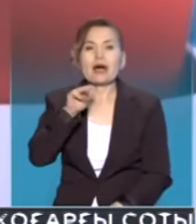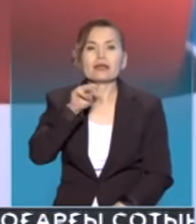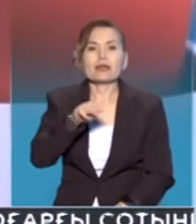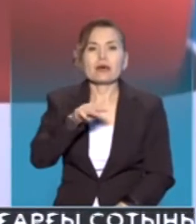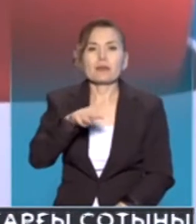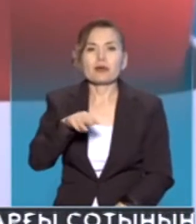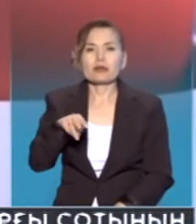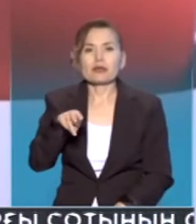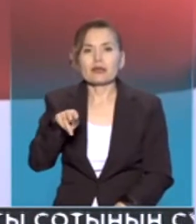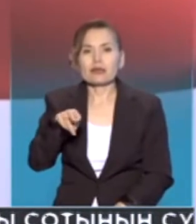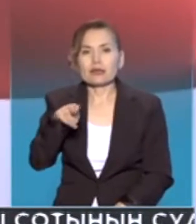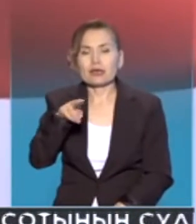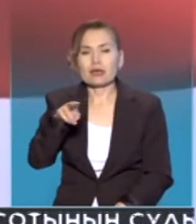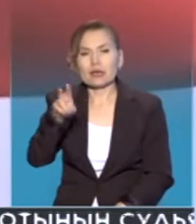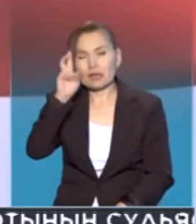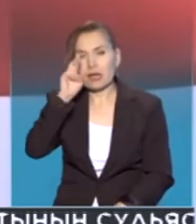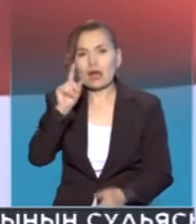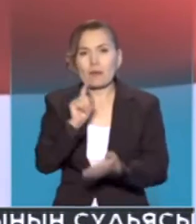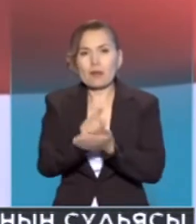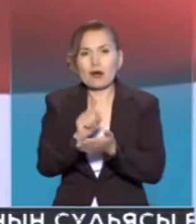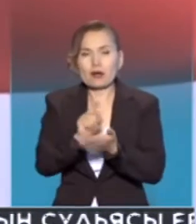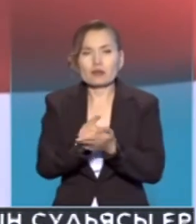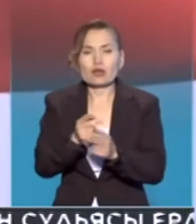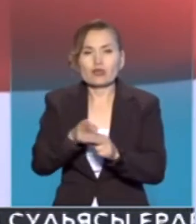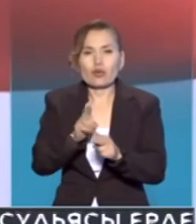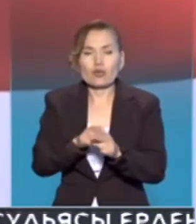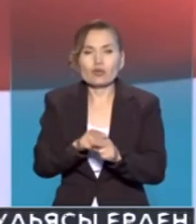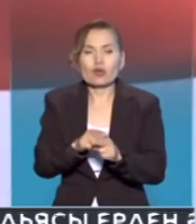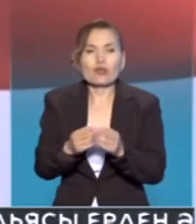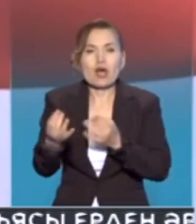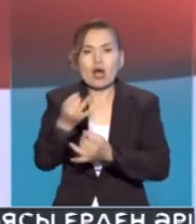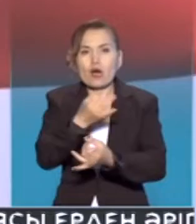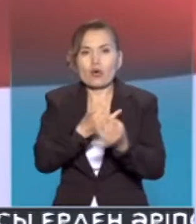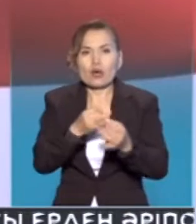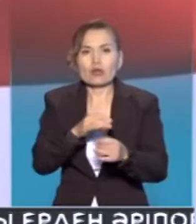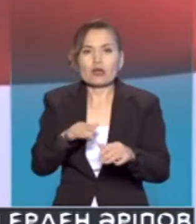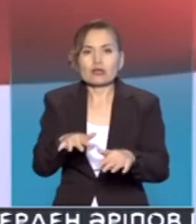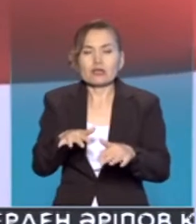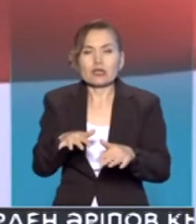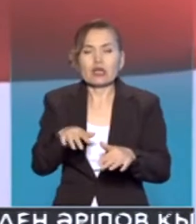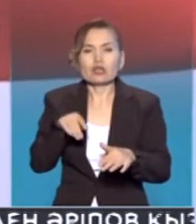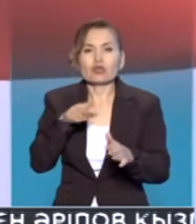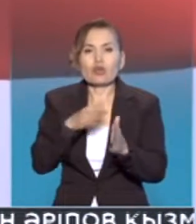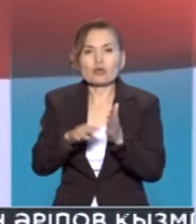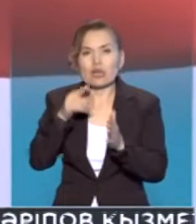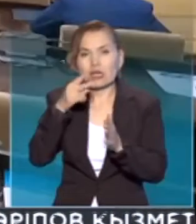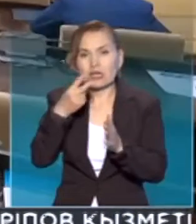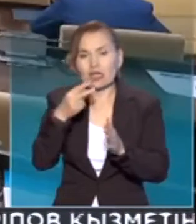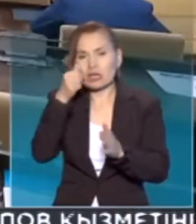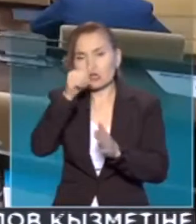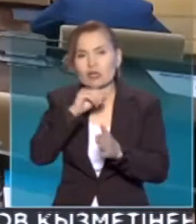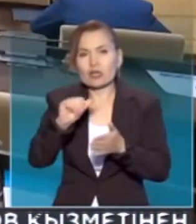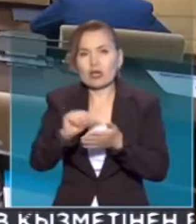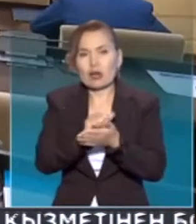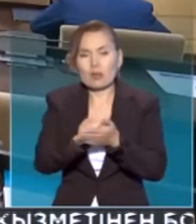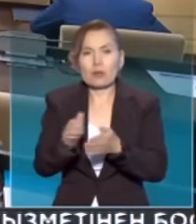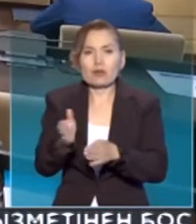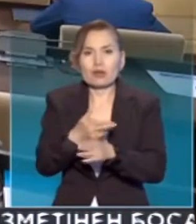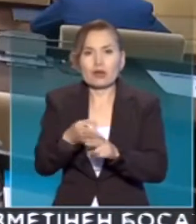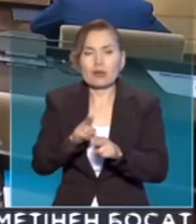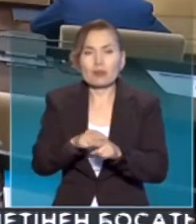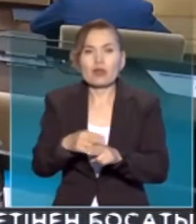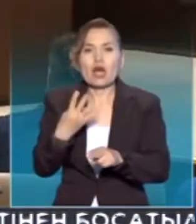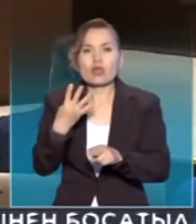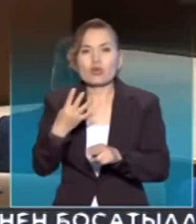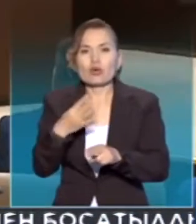ТМД елдер арасындағы салық келісімі келмеске кетті. Сенат 92 жылы қабылданған құжаттың күшін жойды. Достас мемлекеттердің тек